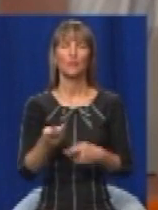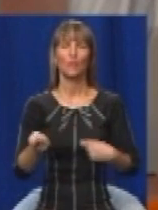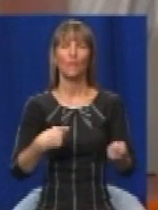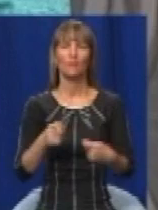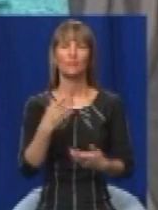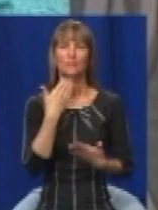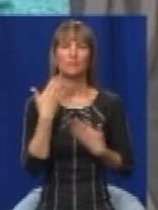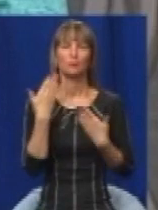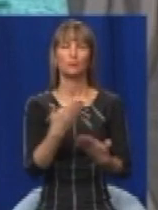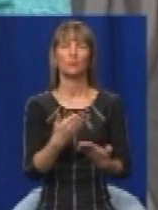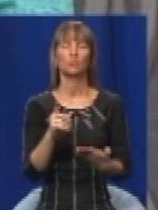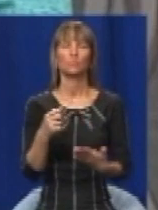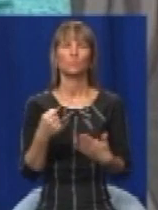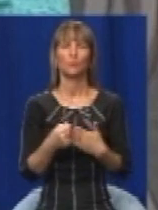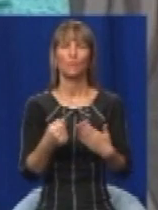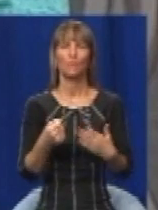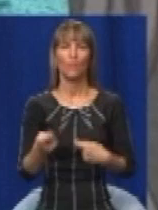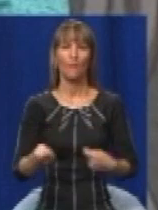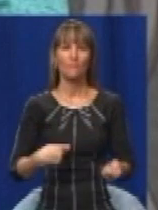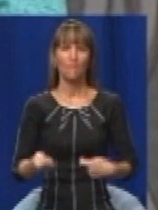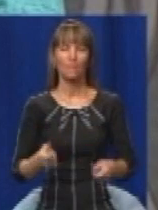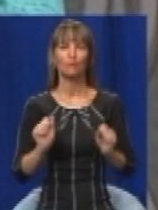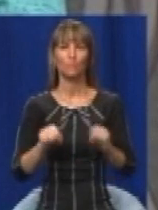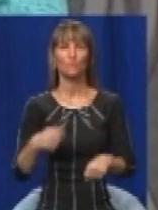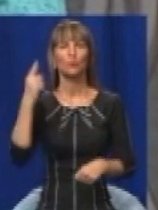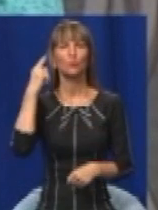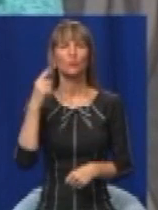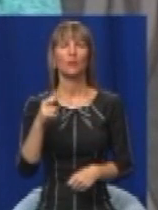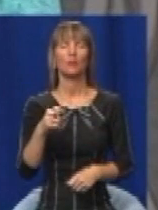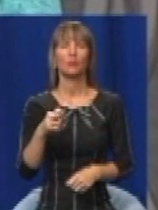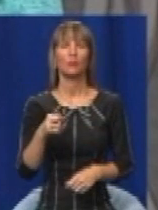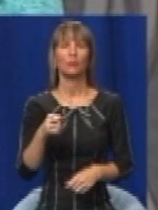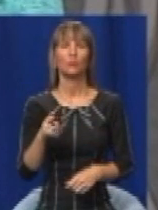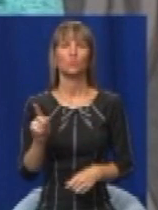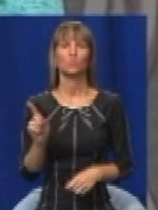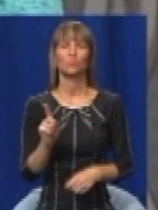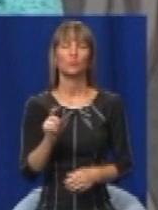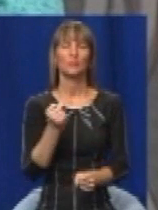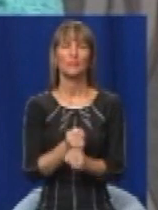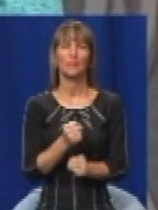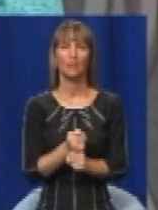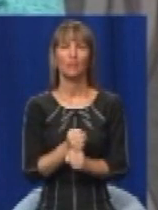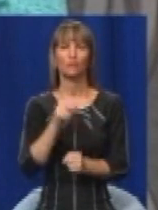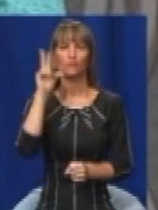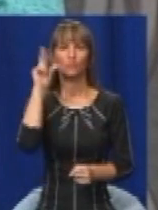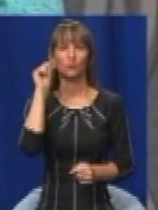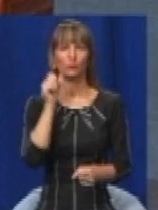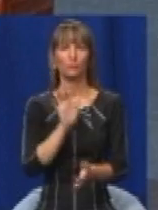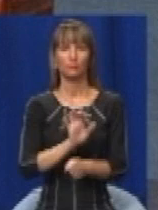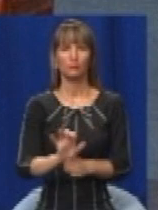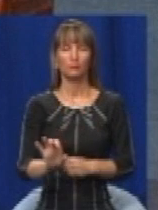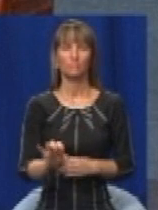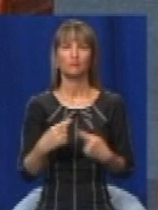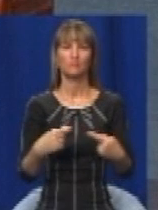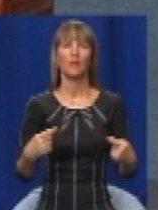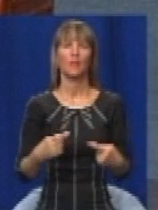запитуєш, власне, щодо товару, можна дізнатися про його, наприклад, з чого він зроблений, дату виготовлення тощо.